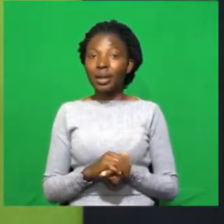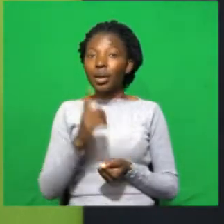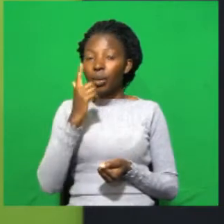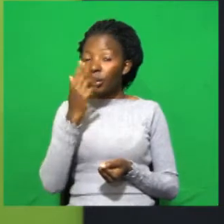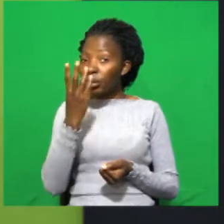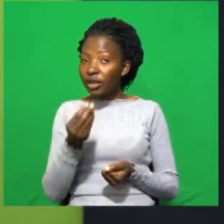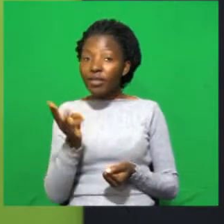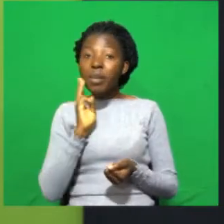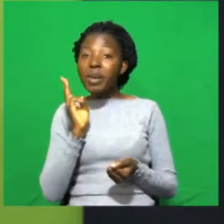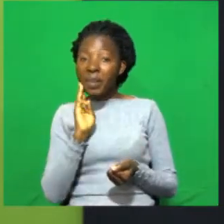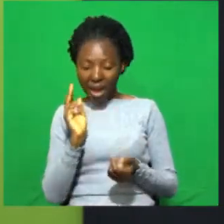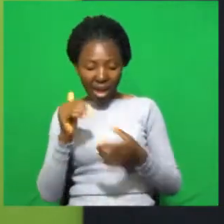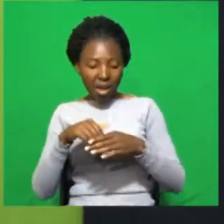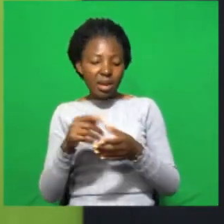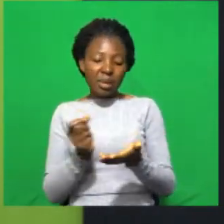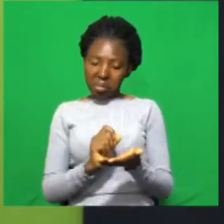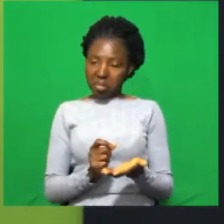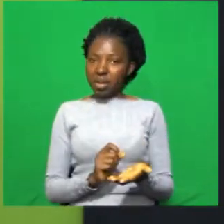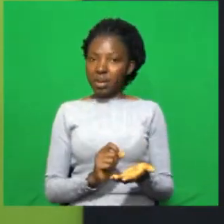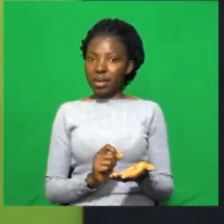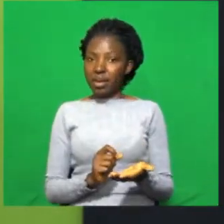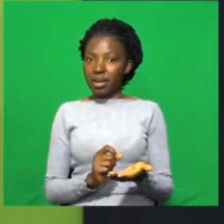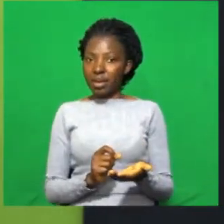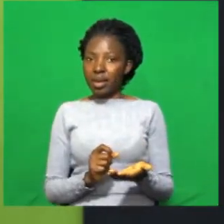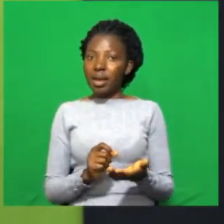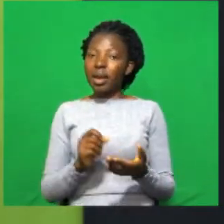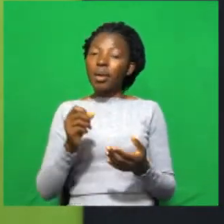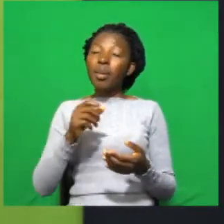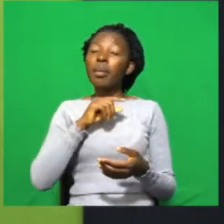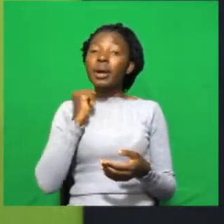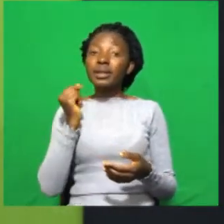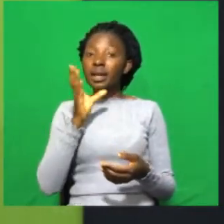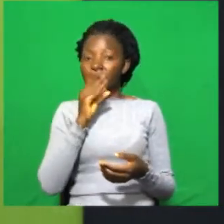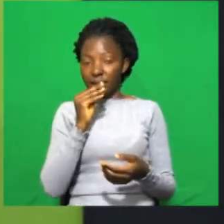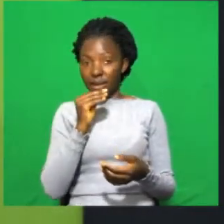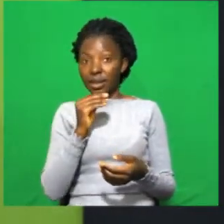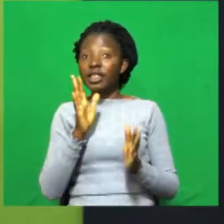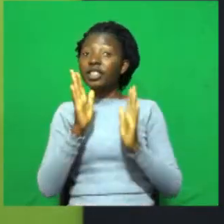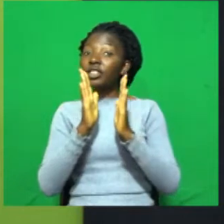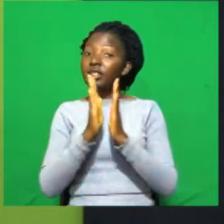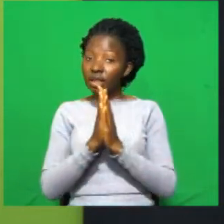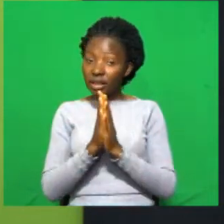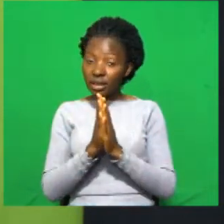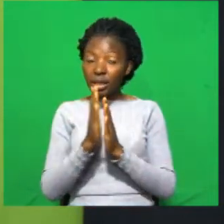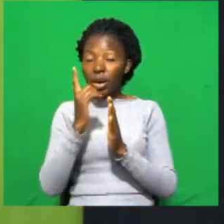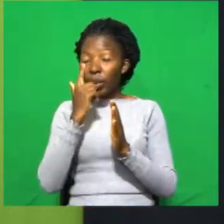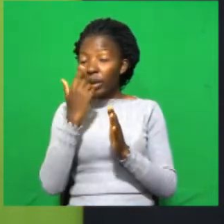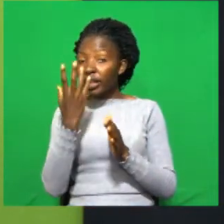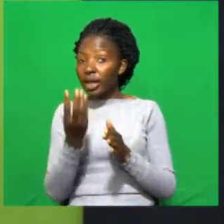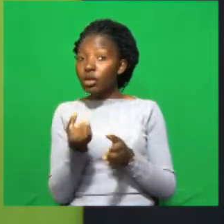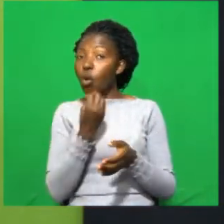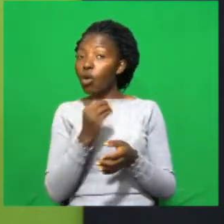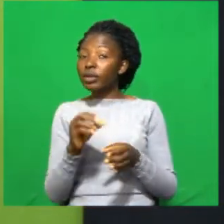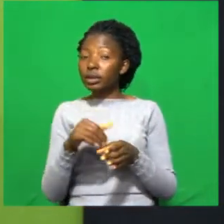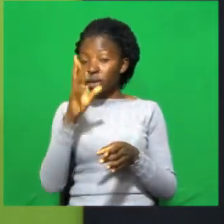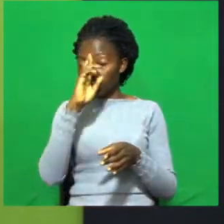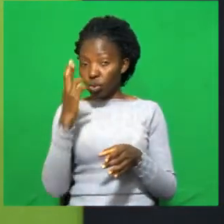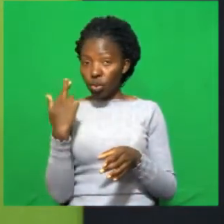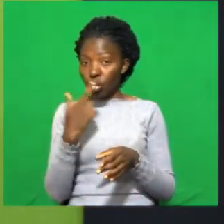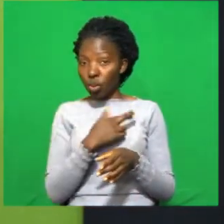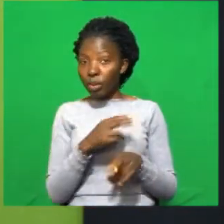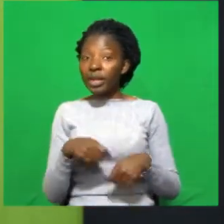muine popoindi padhuze kana pekungonyora pasi, mufundisi vati chechi mumazuva ayo yaane muzinda kuRome yakawana